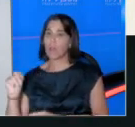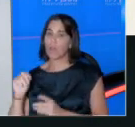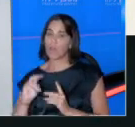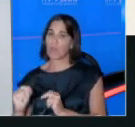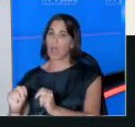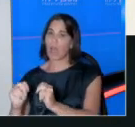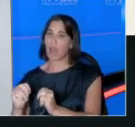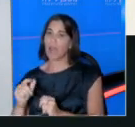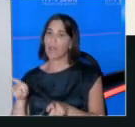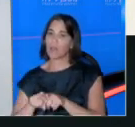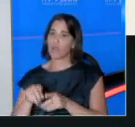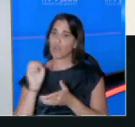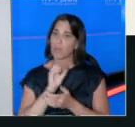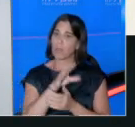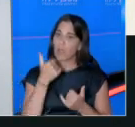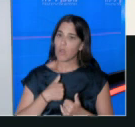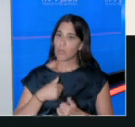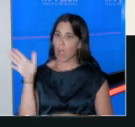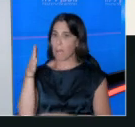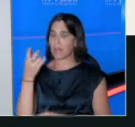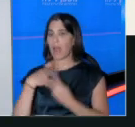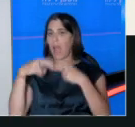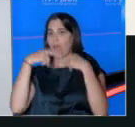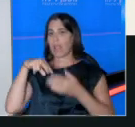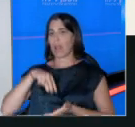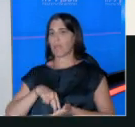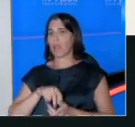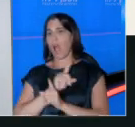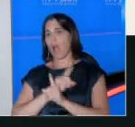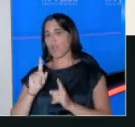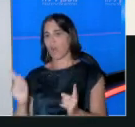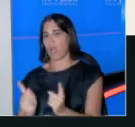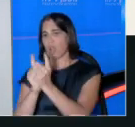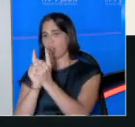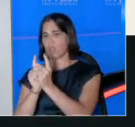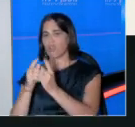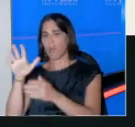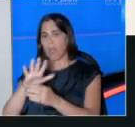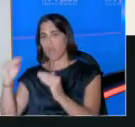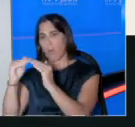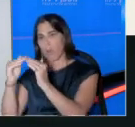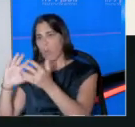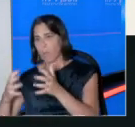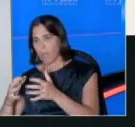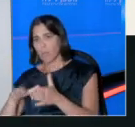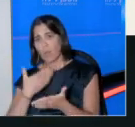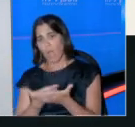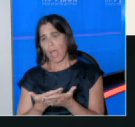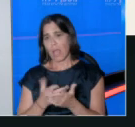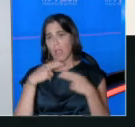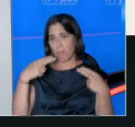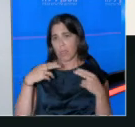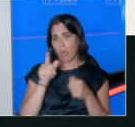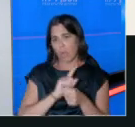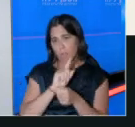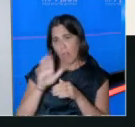לבית המשפט המחוזי בחיפה, המדינה חזרה על עמדתה, לפיה אין להנגיש את הנחל באזור המגורים בקיבוץ, והציע פתרון זמני מחוץ